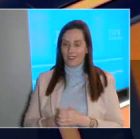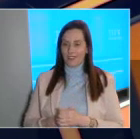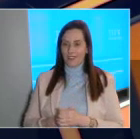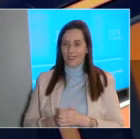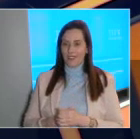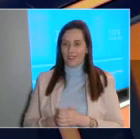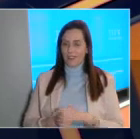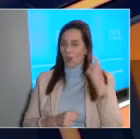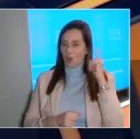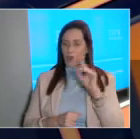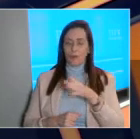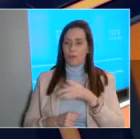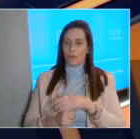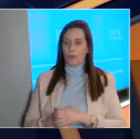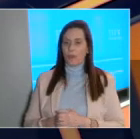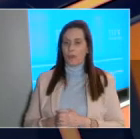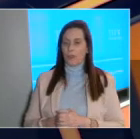זה כנראה שזה לא עקרוני. רונית, איך לקרוא לך?